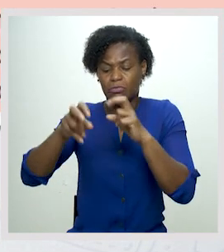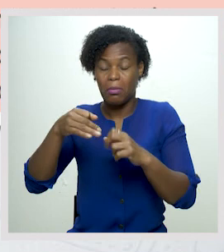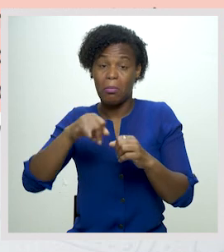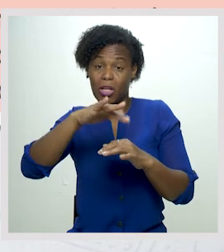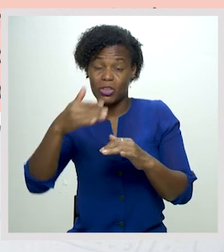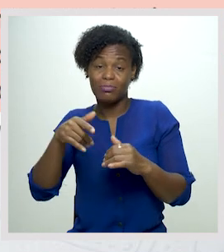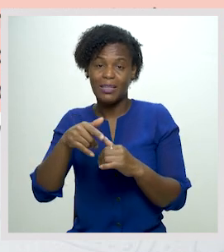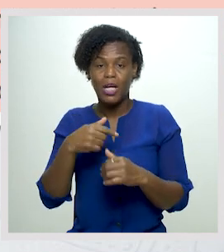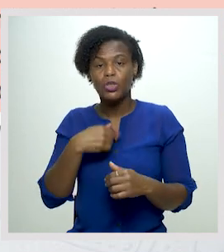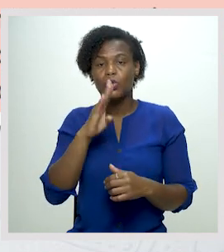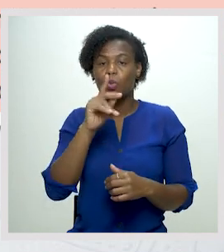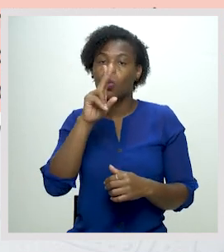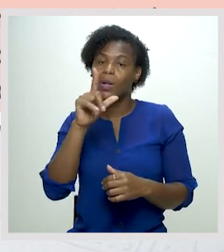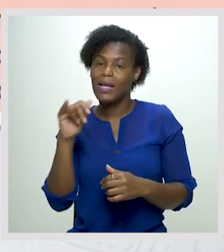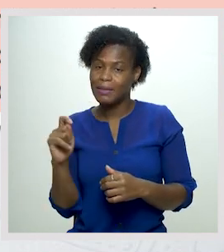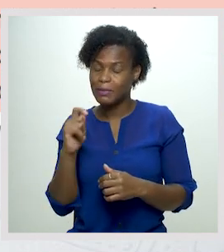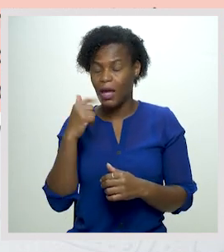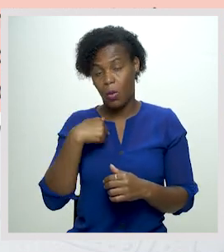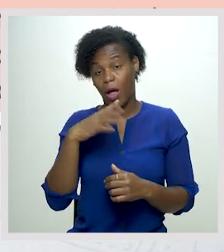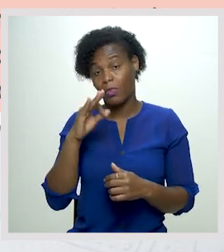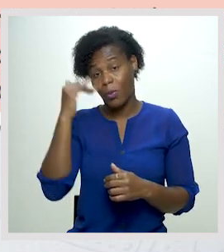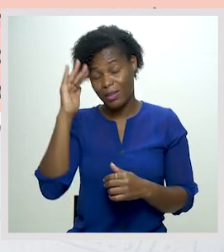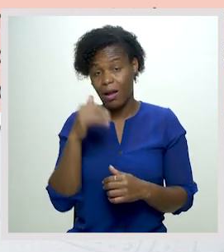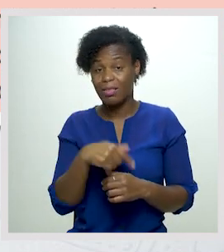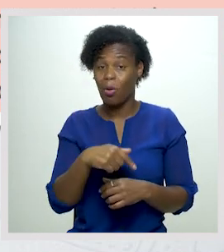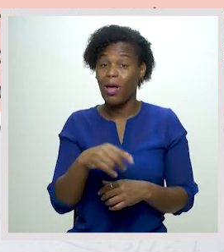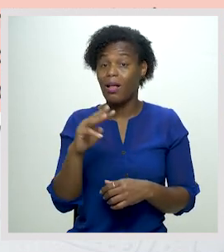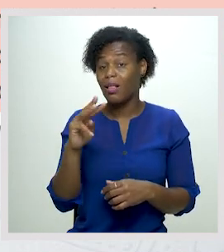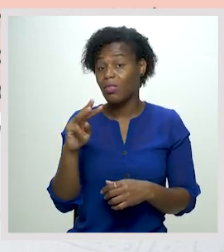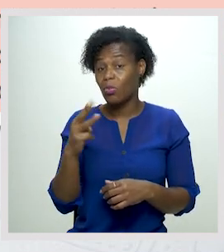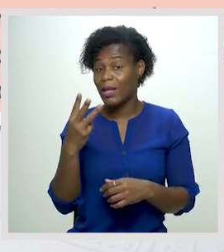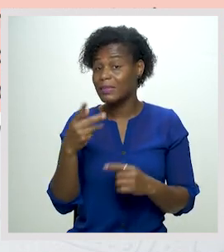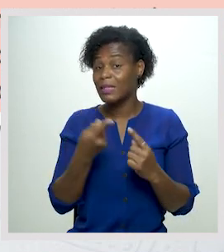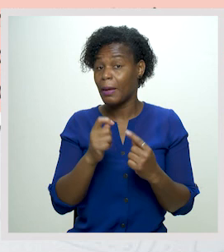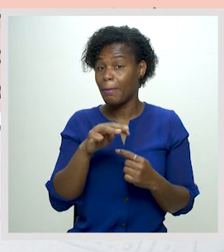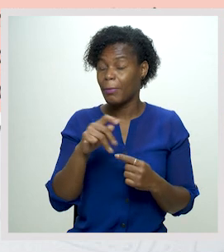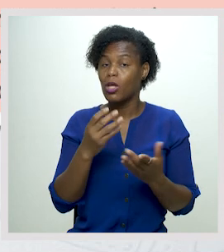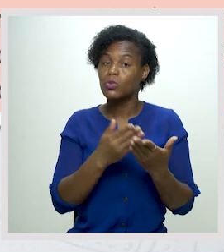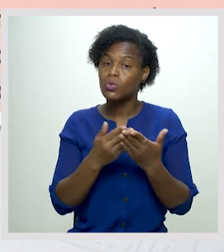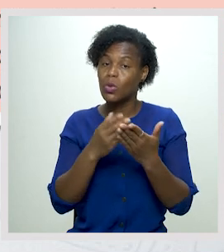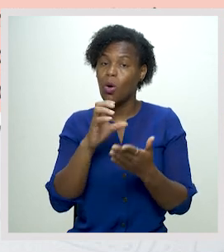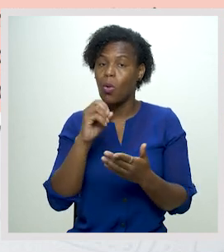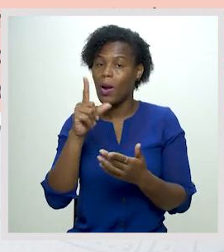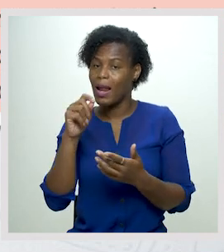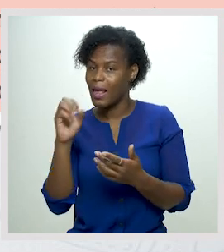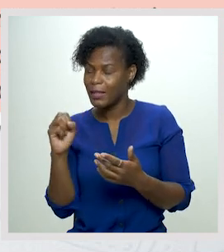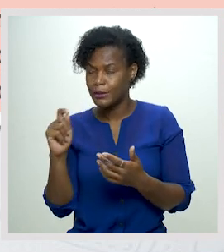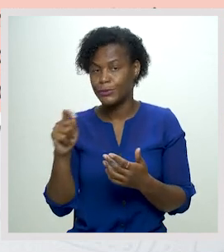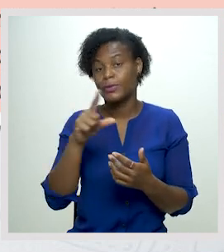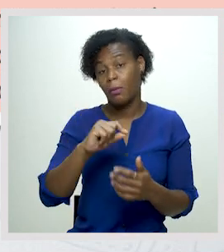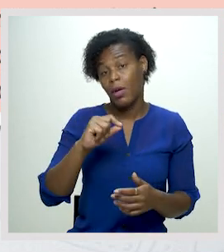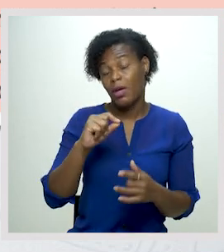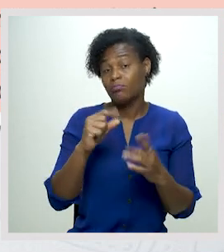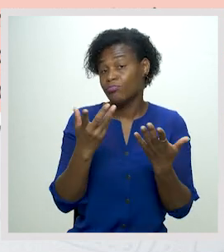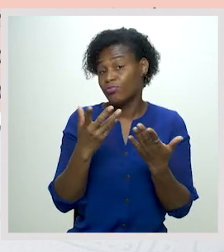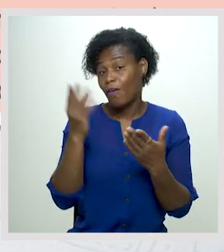J'ai 14 ans. Je suis en 3e. J'étudie au collège Jules Verne. dans la ville de Toulouse. J'aime